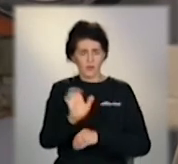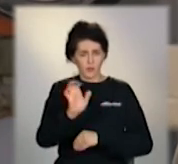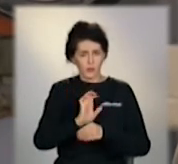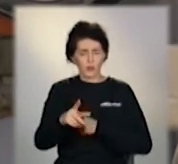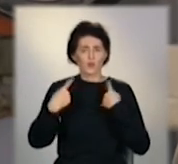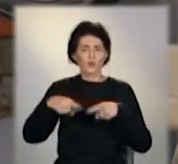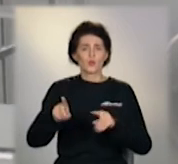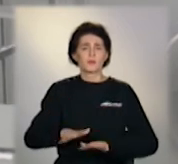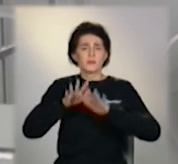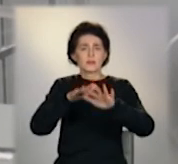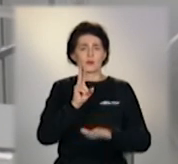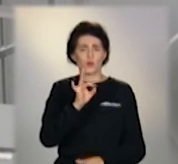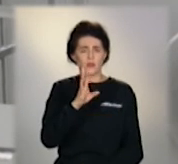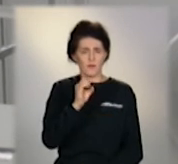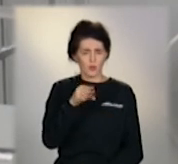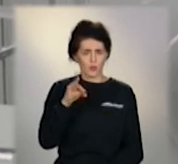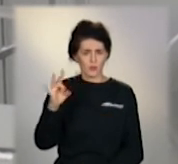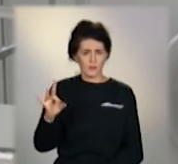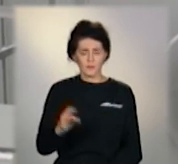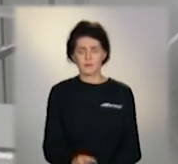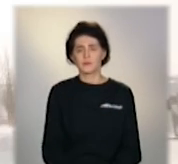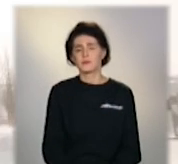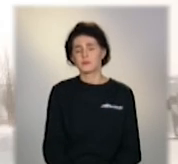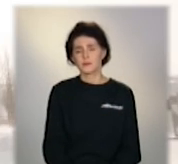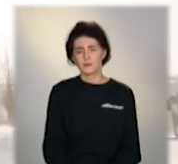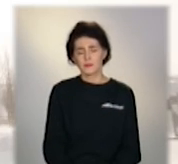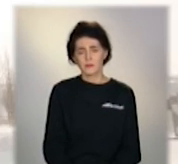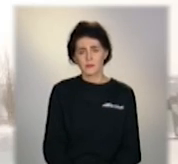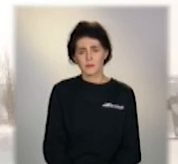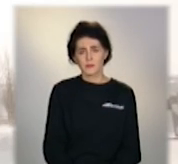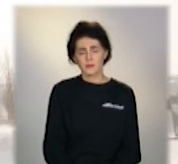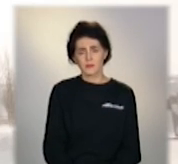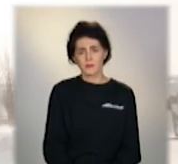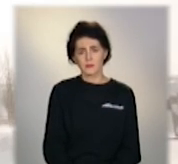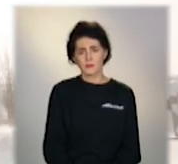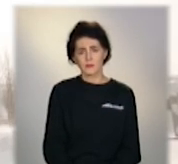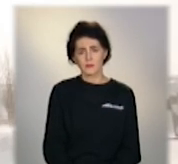інших конверторах. Валерія Семічихіна, Володимир Бозобляков, телеканал «Донбас».